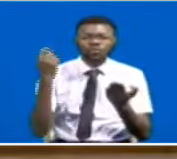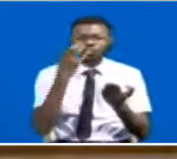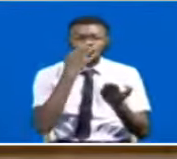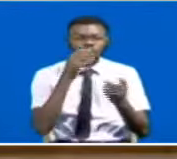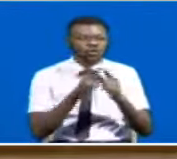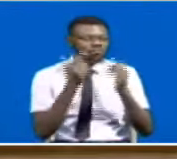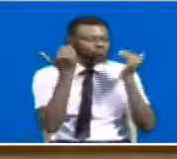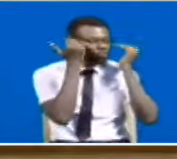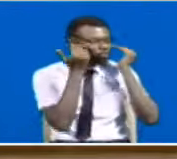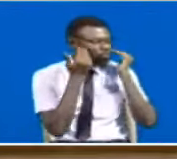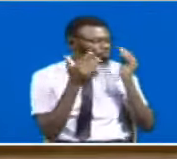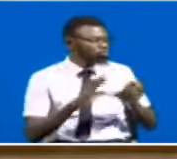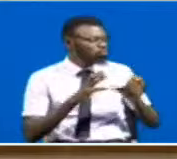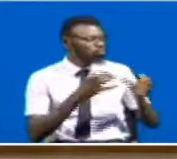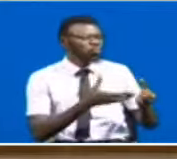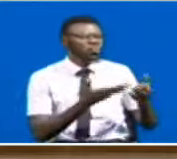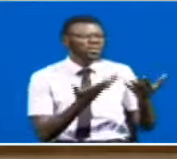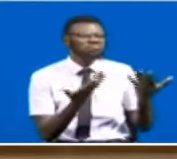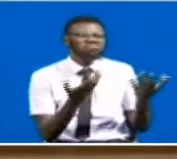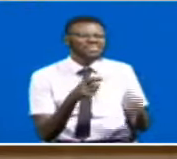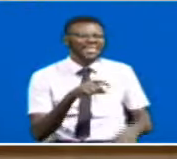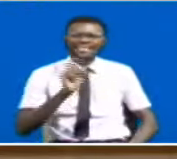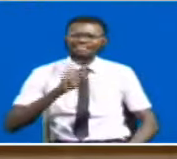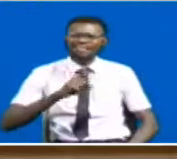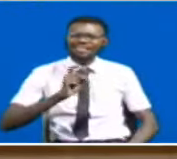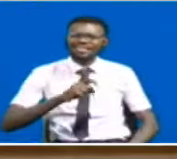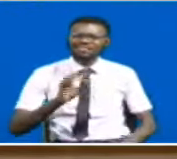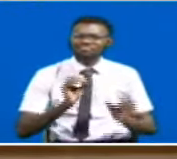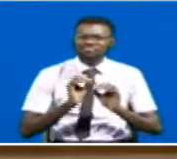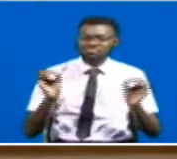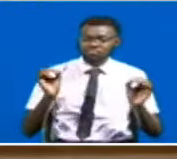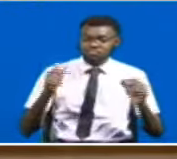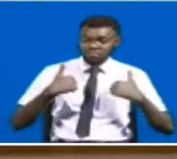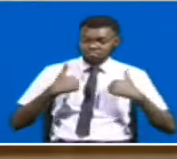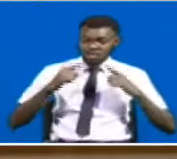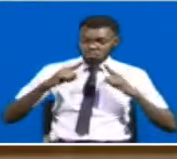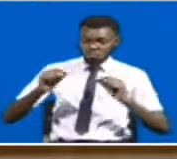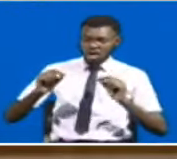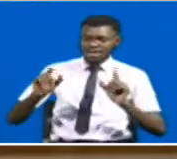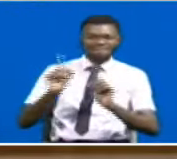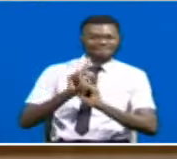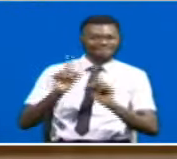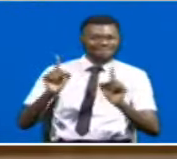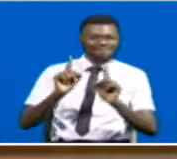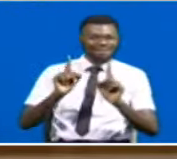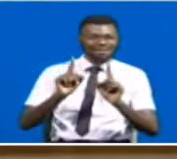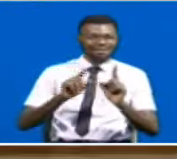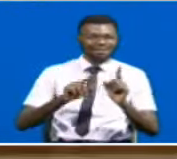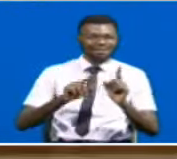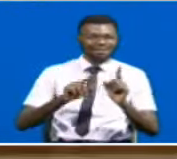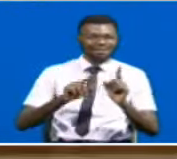Mkuu Martha Koome haufai kufanyika. Si maneno yangu bali ni kauli za wakili mzoefu wa zaidi ya